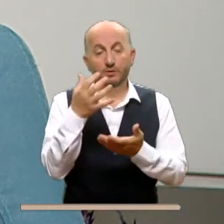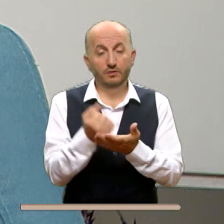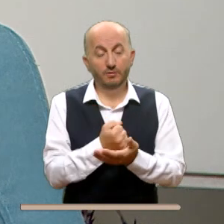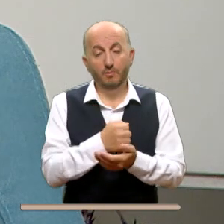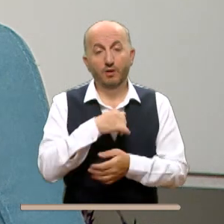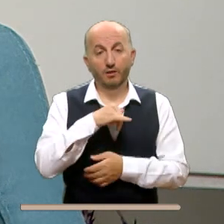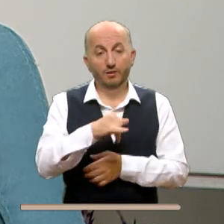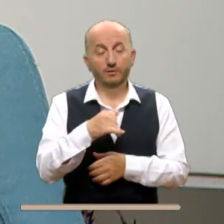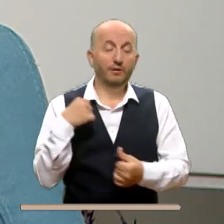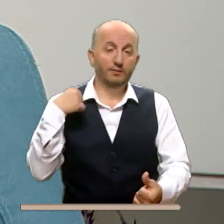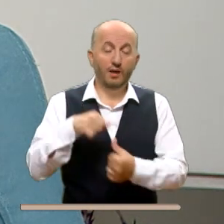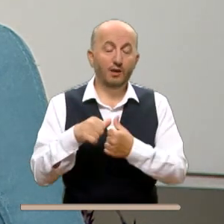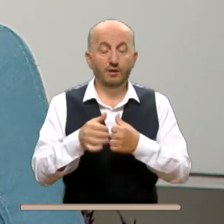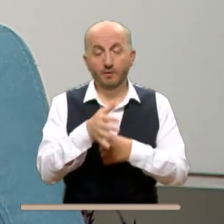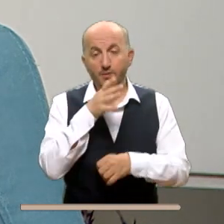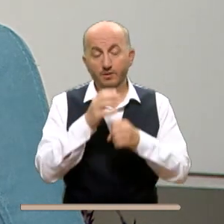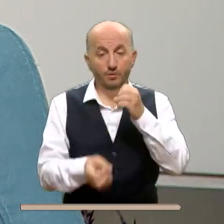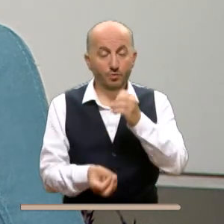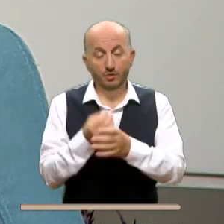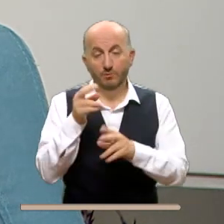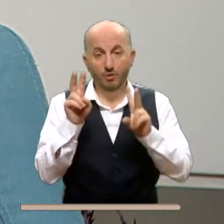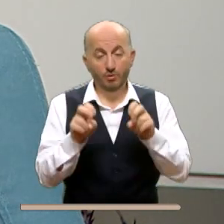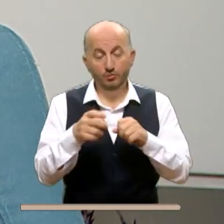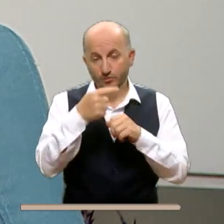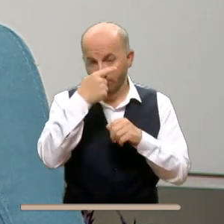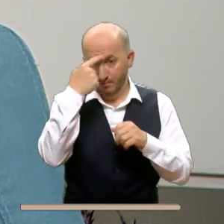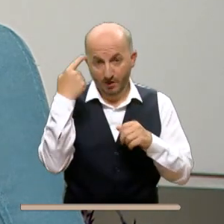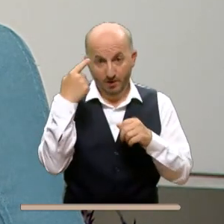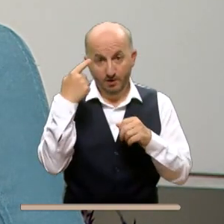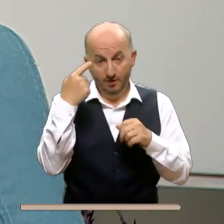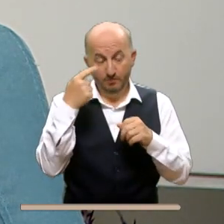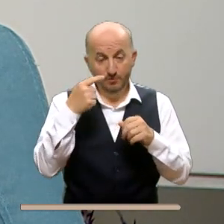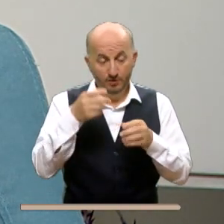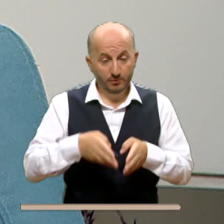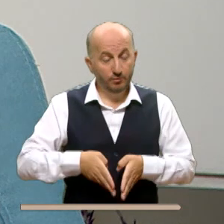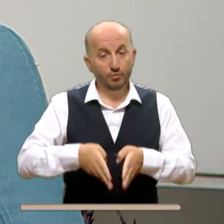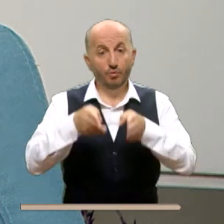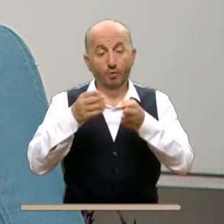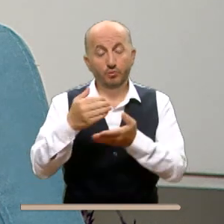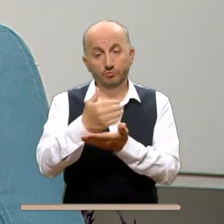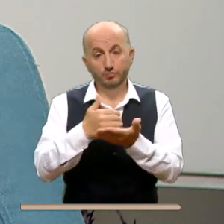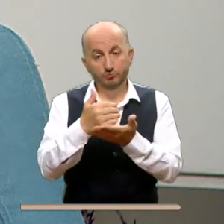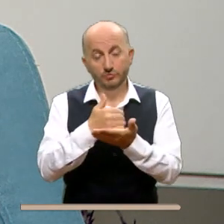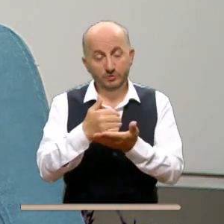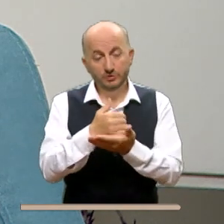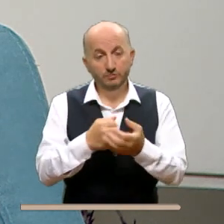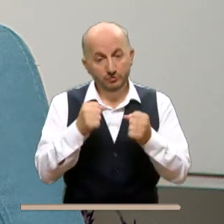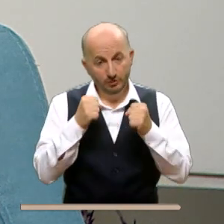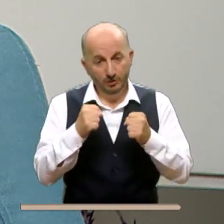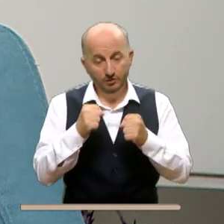yanında tekrar bilgiyi üretmek konusunda da belli bir usul ve metot çerçevesinde birikim